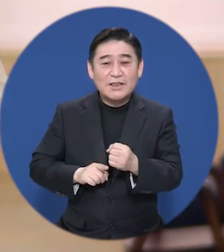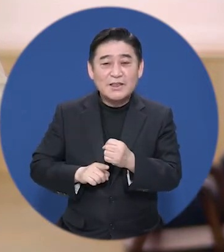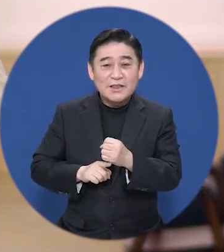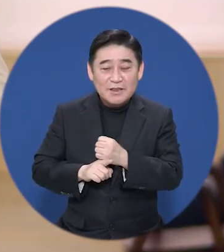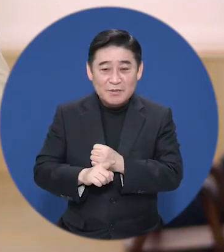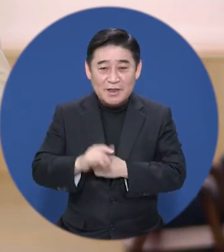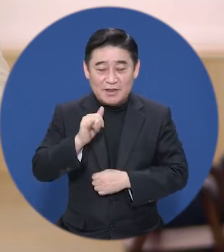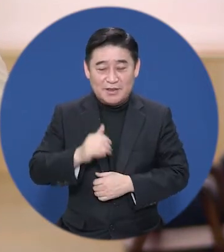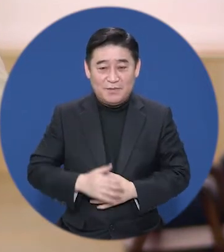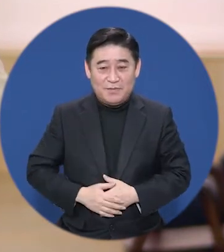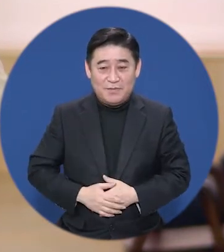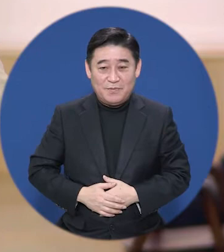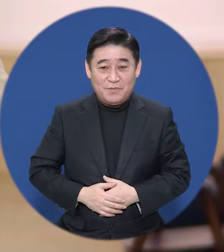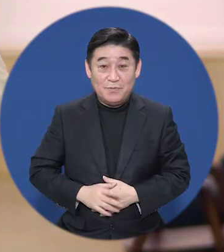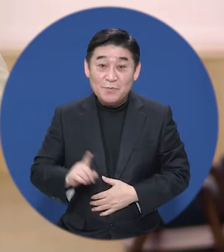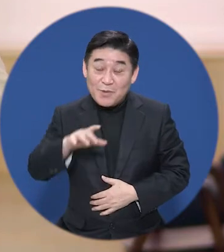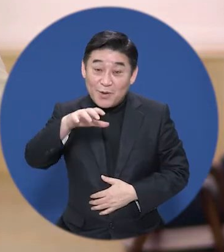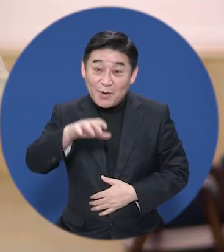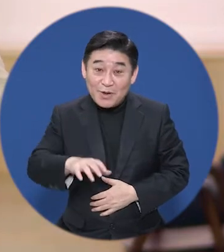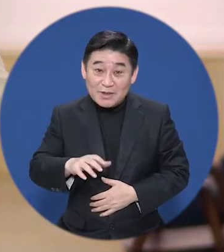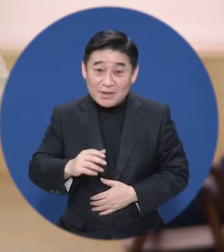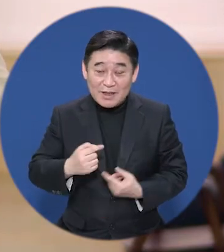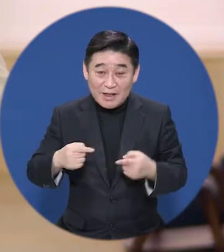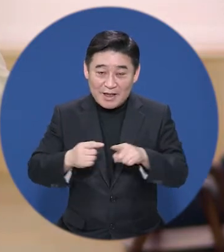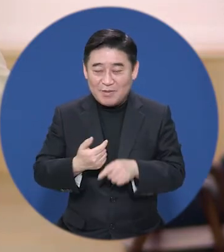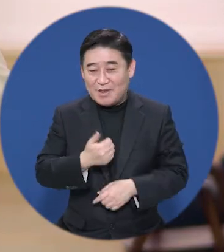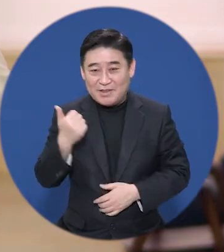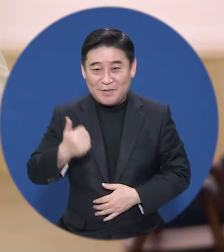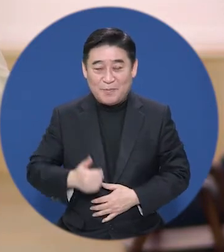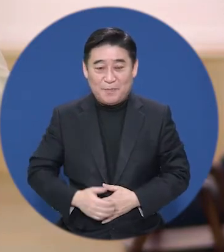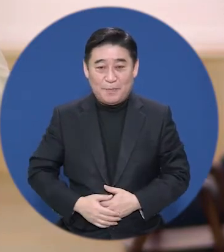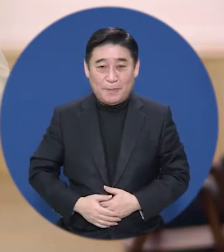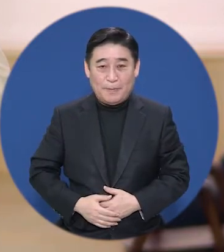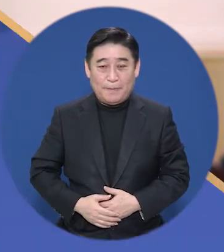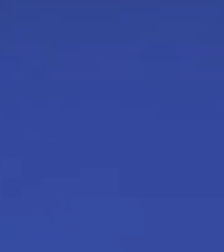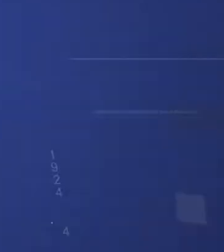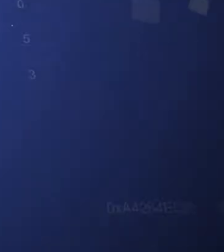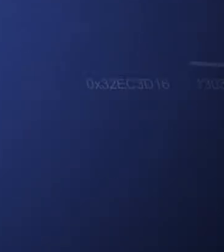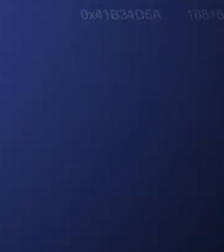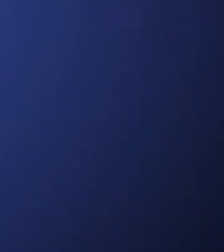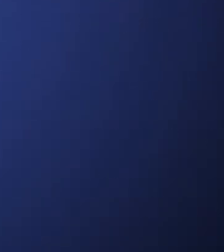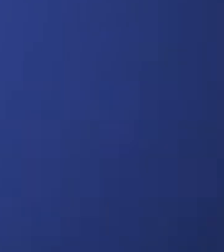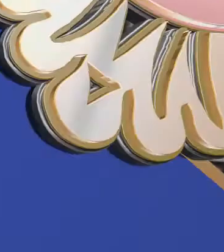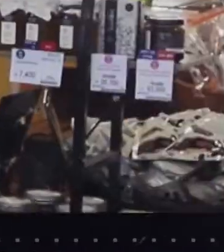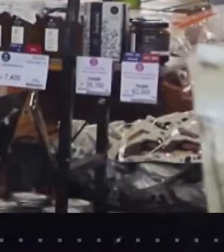담고 있다고 합니다. 어떤 곳인지 화면으로 만나보시죠.